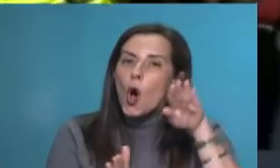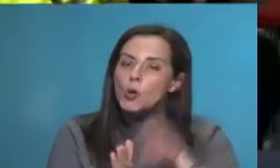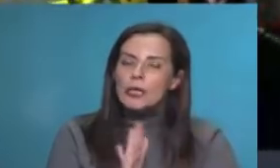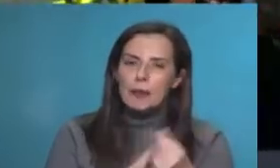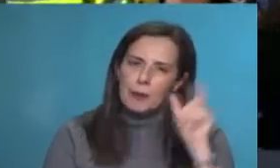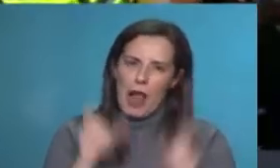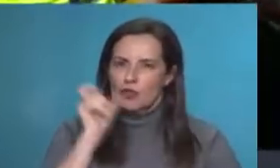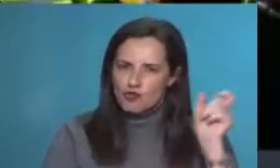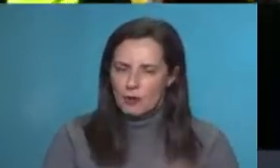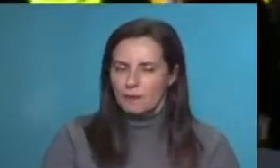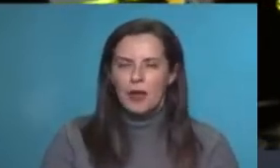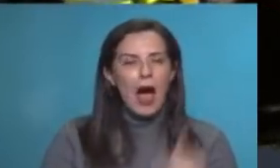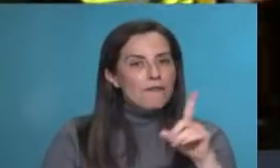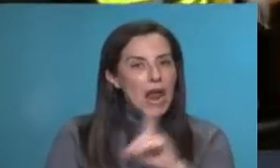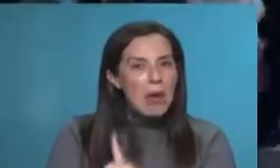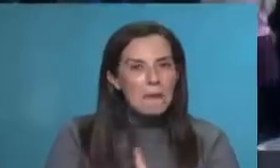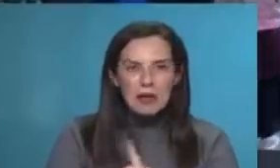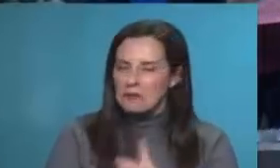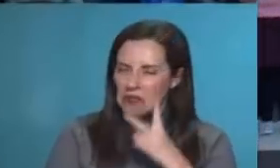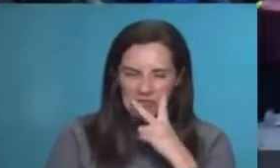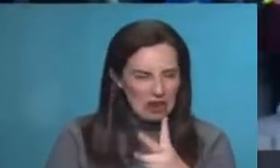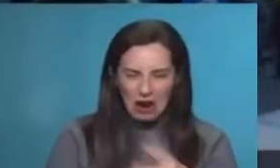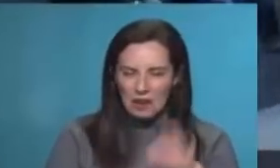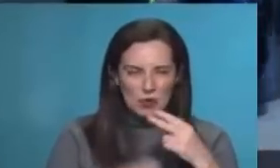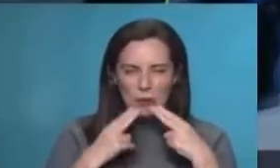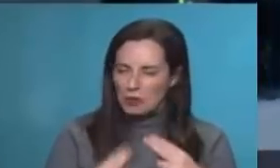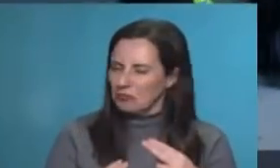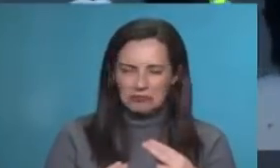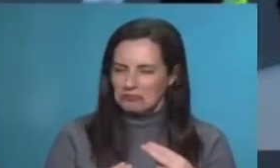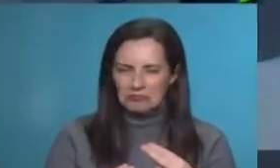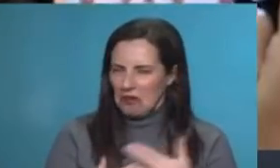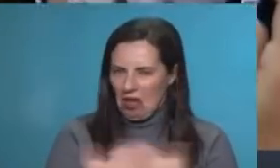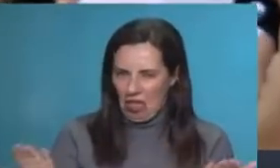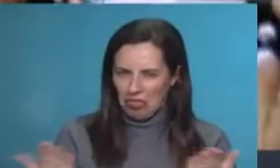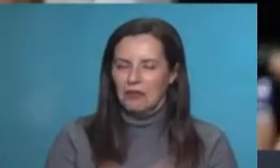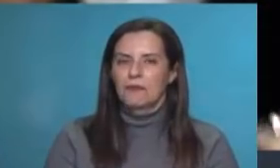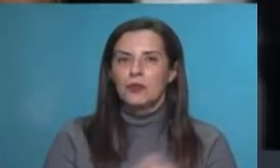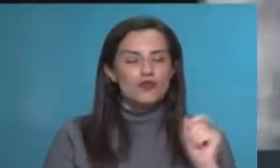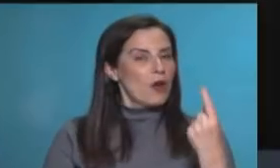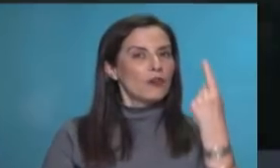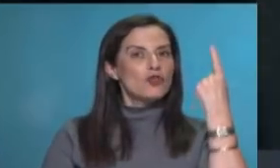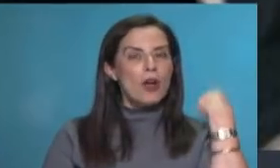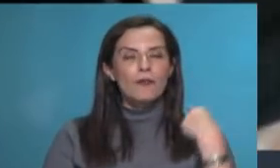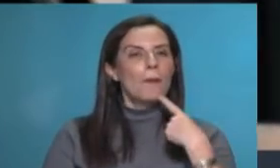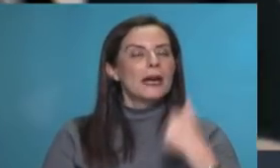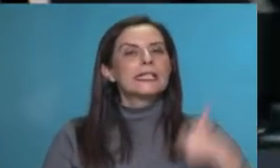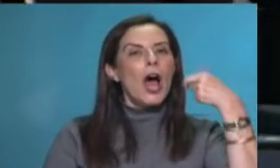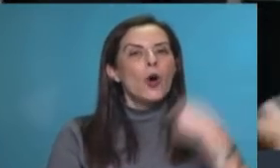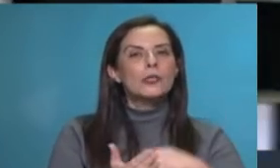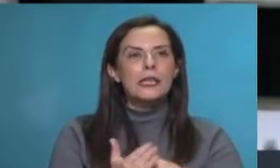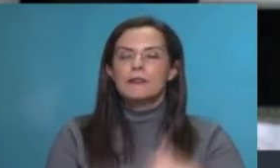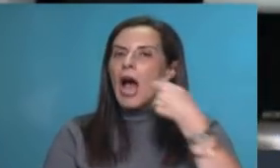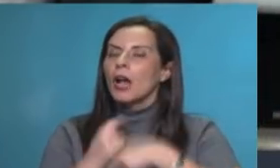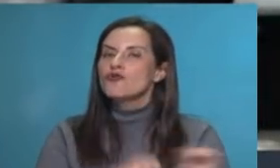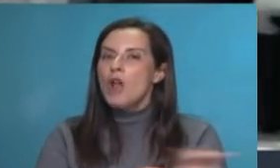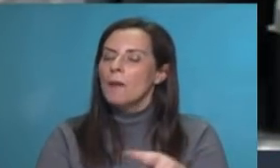לצרכן. אבל בינתיים נראה שהדרך לפתרון רוחבי הולכת ומתרחקת. בשבוע שעבר הודיעו שרי האוצר והכלכלה על